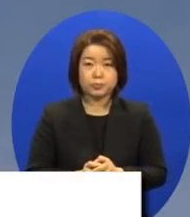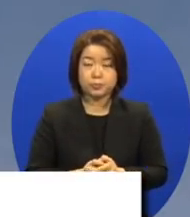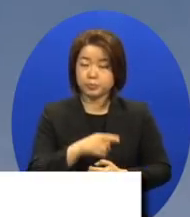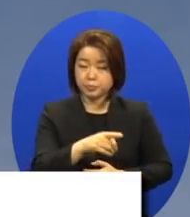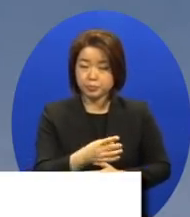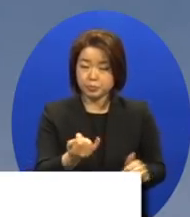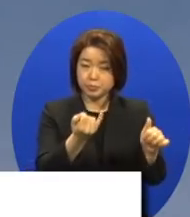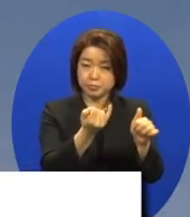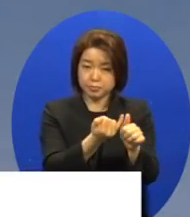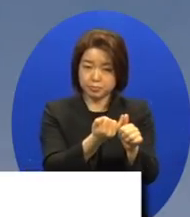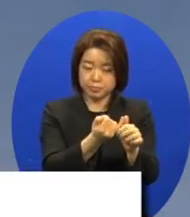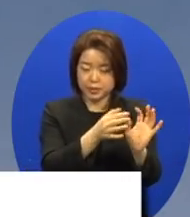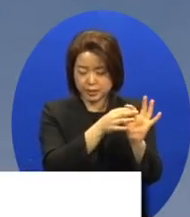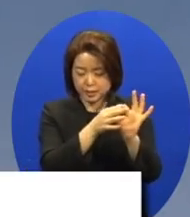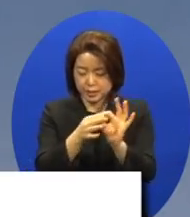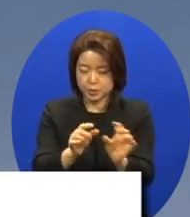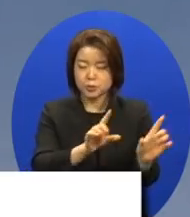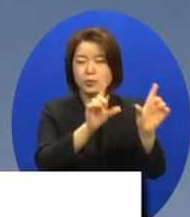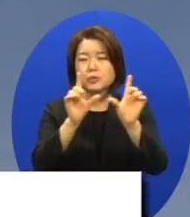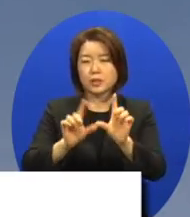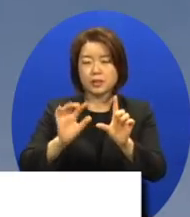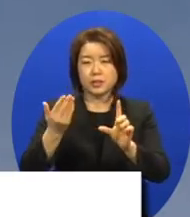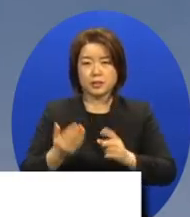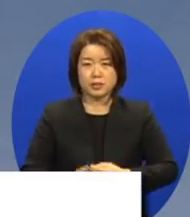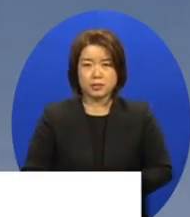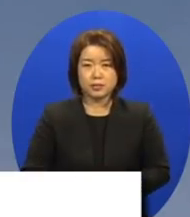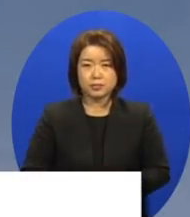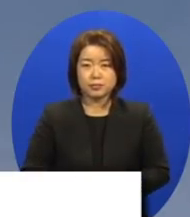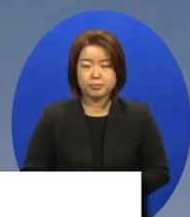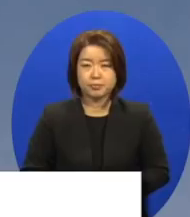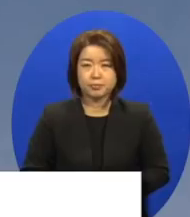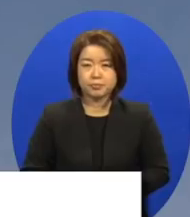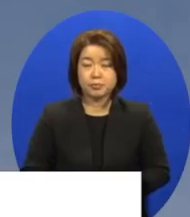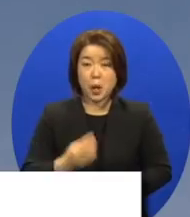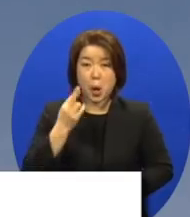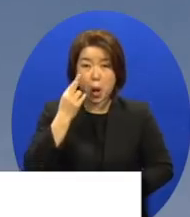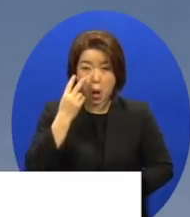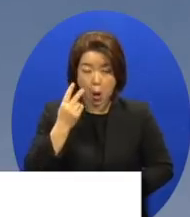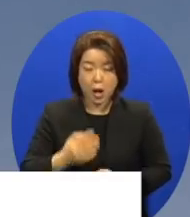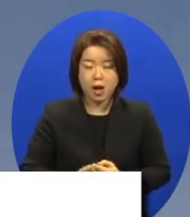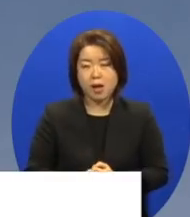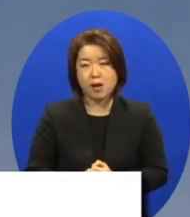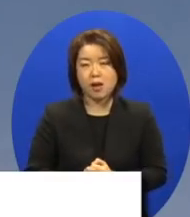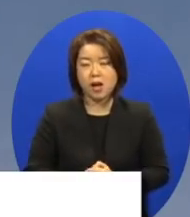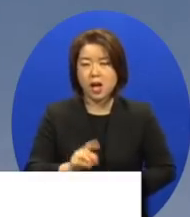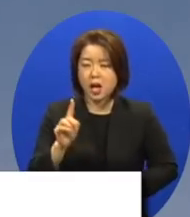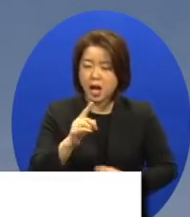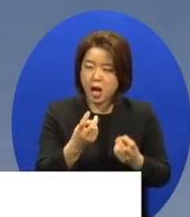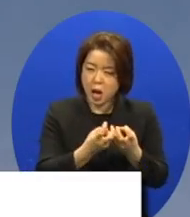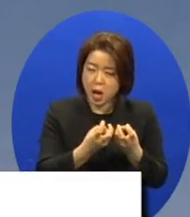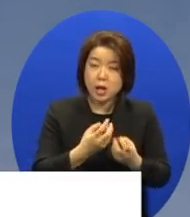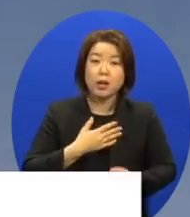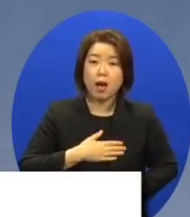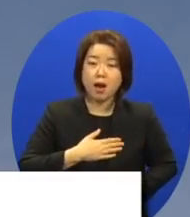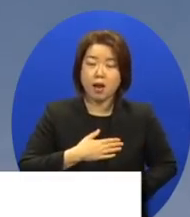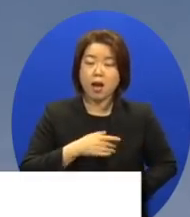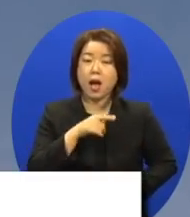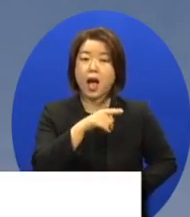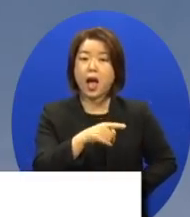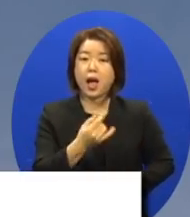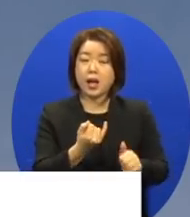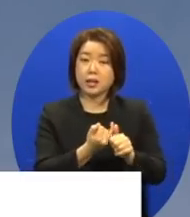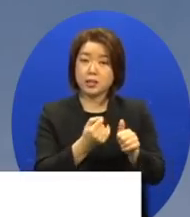그 배우자와 함께 살라는 겁니다 혹시 어떻게 압니까 그 배우자도